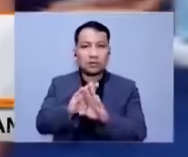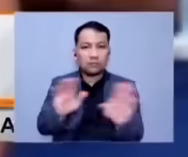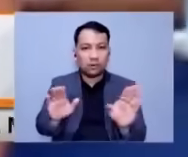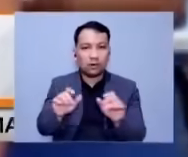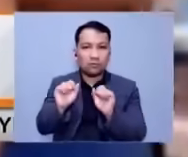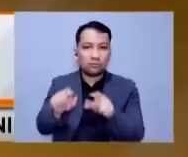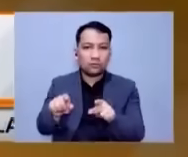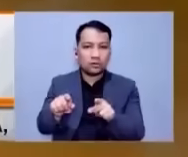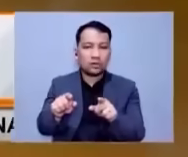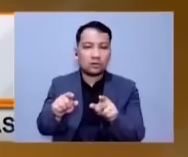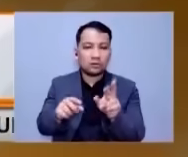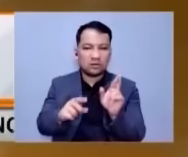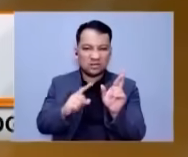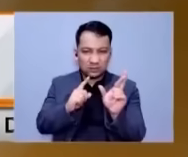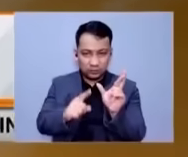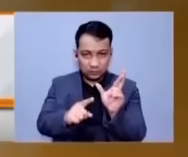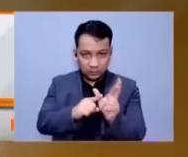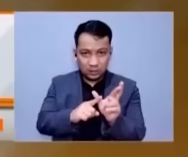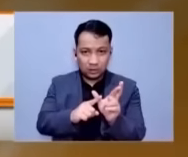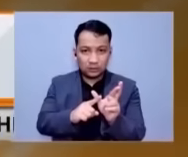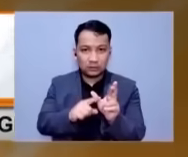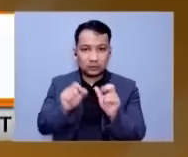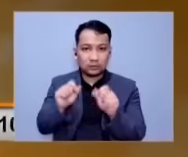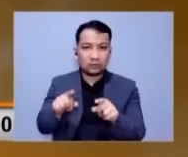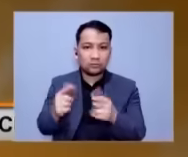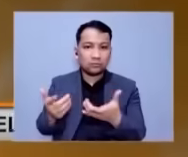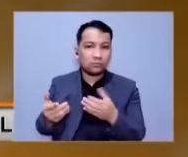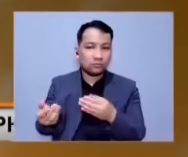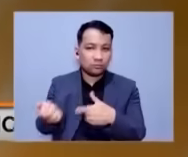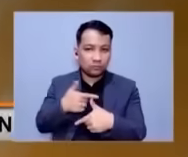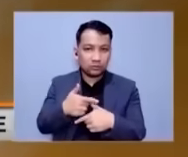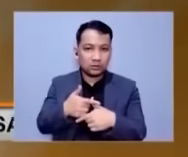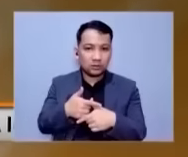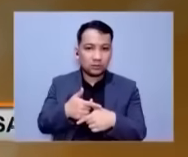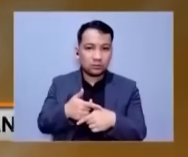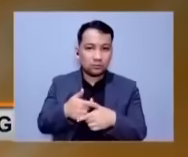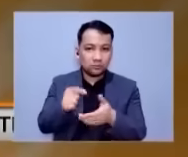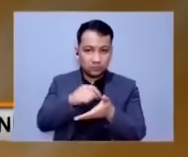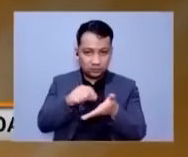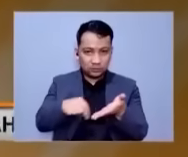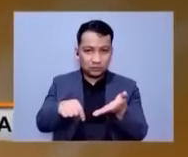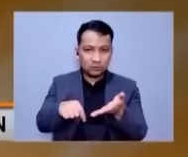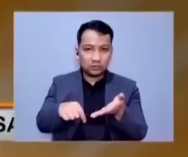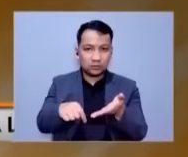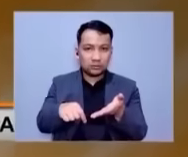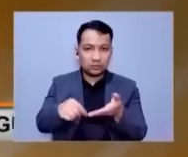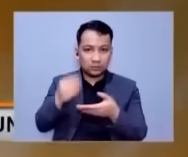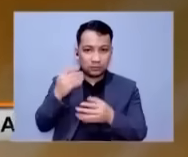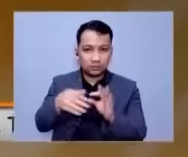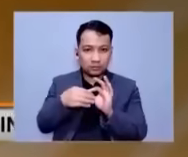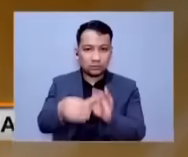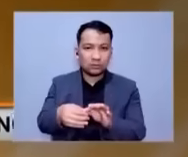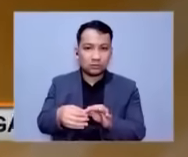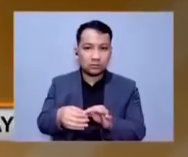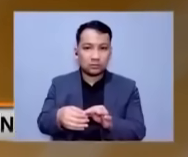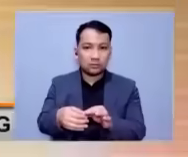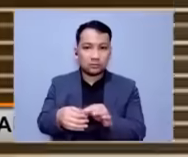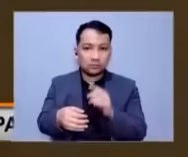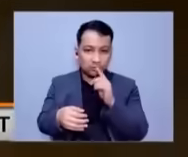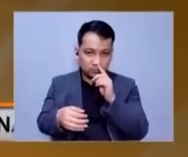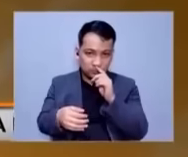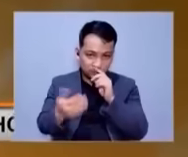ng RX na gamot kung walang reseta ng doktor. Bigay mo kasi nagbibideo na si ma'am.